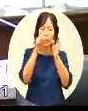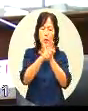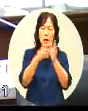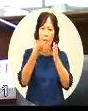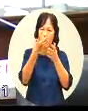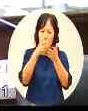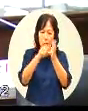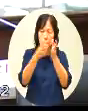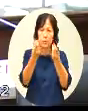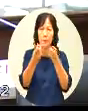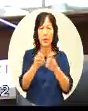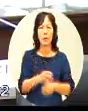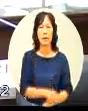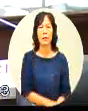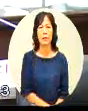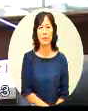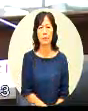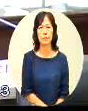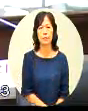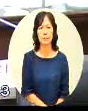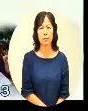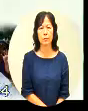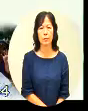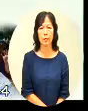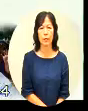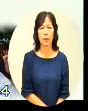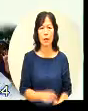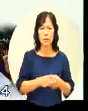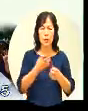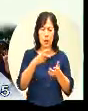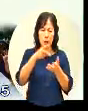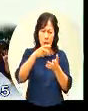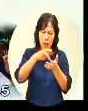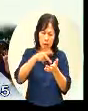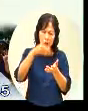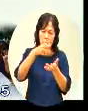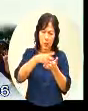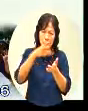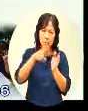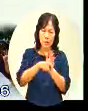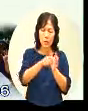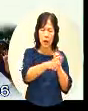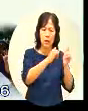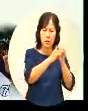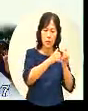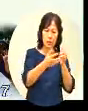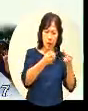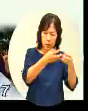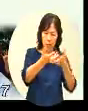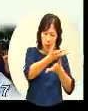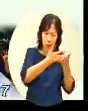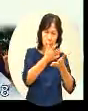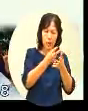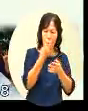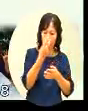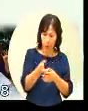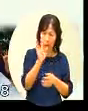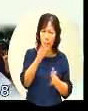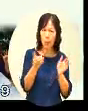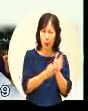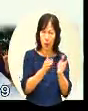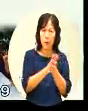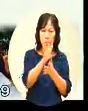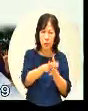张。好，所以我们在两三次的跟当地民众做一个协调会勘之后，我们也希望